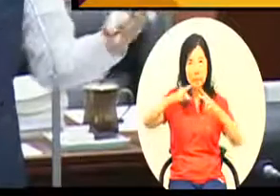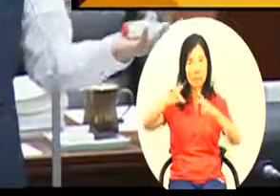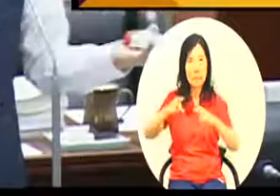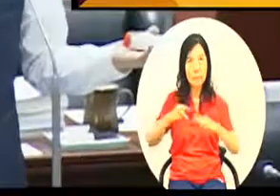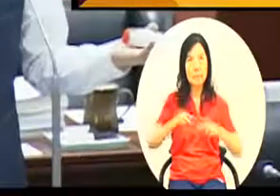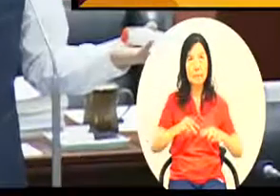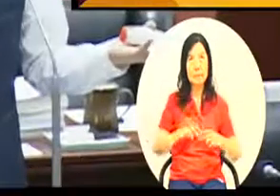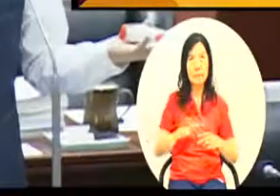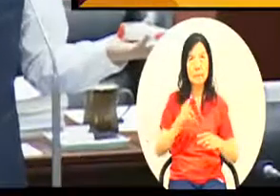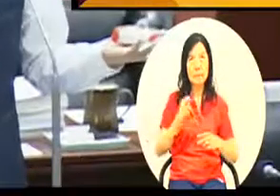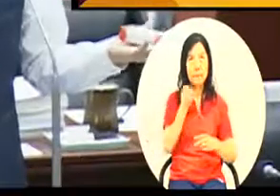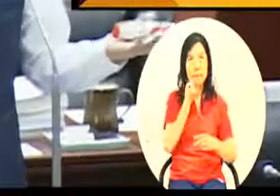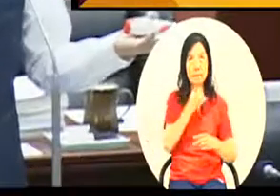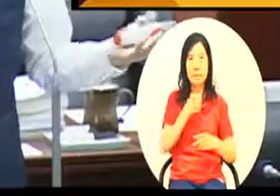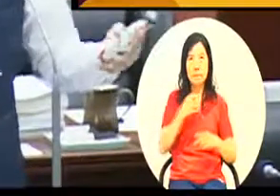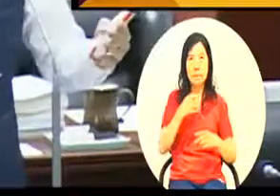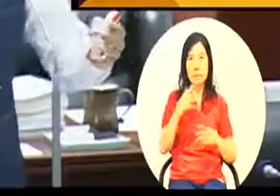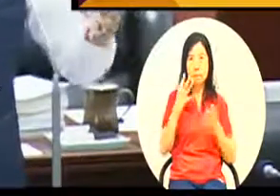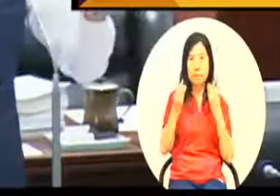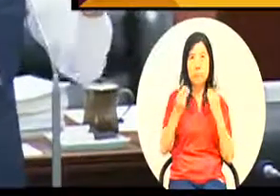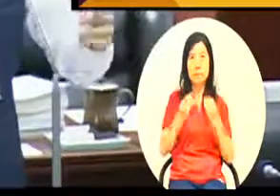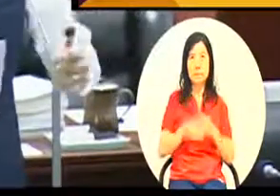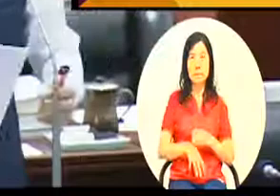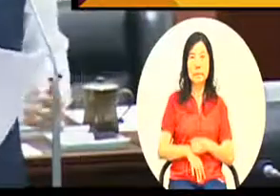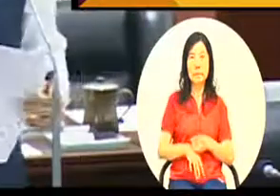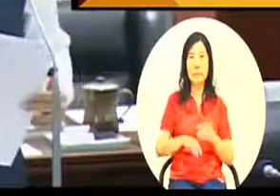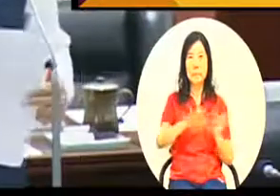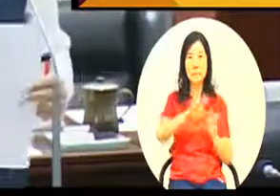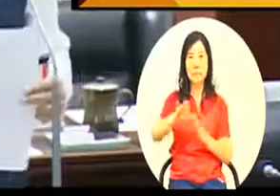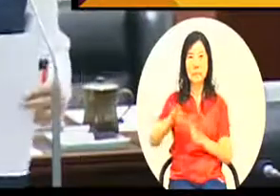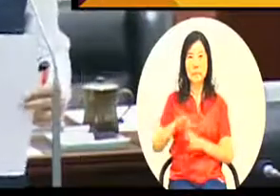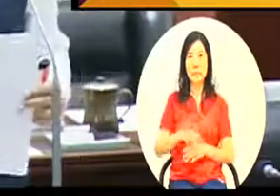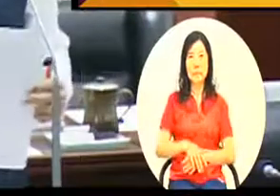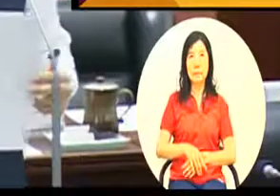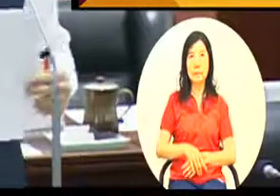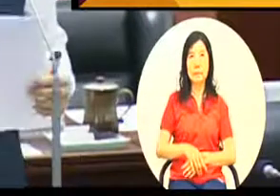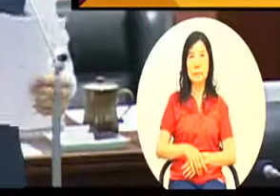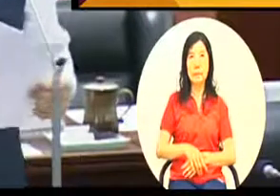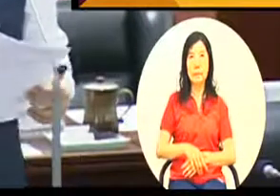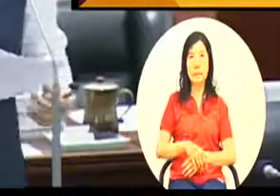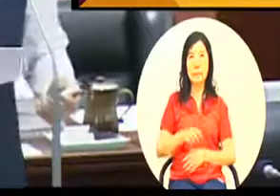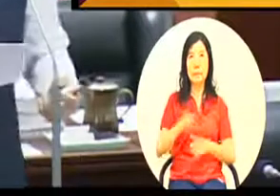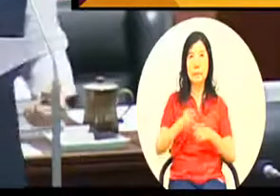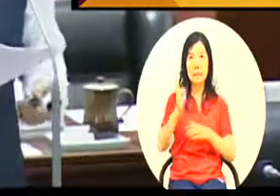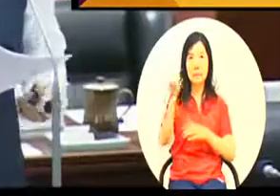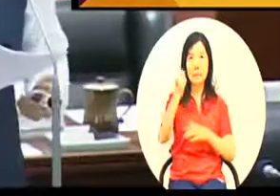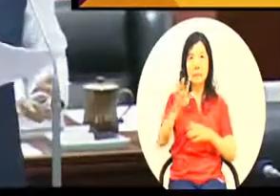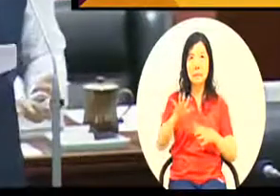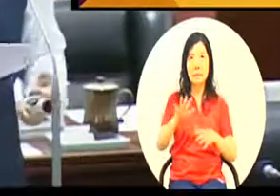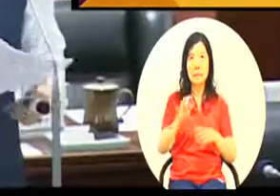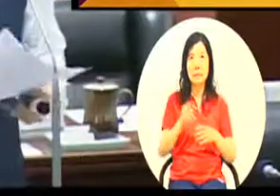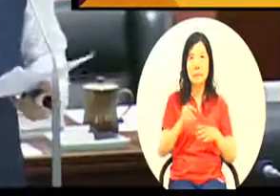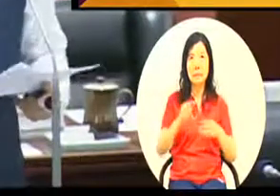个可能我还不大清楚。那另外就是说，那公权力部分当然没有问题，我们刑事法规定司法检察官本来就有公